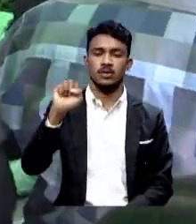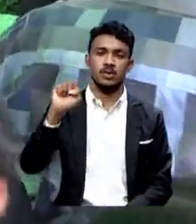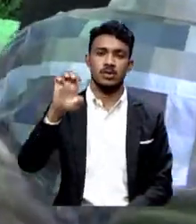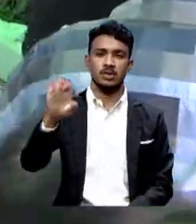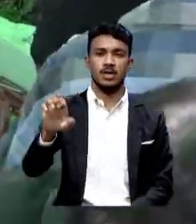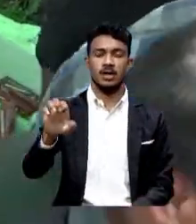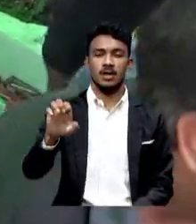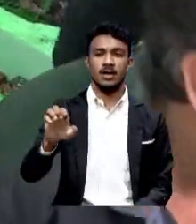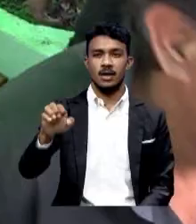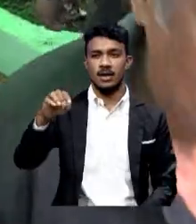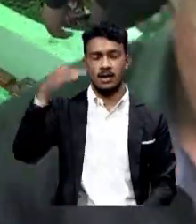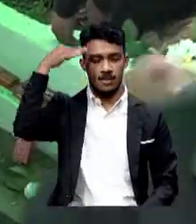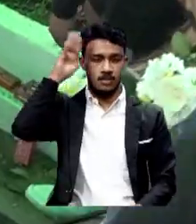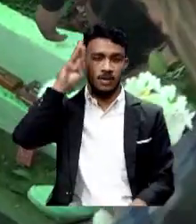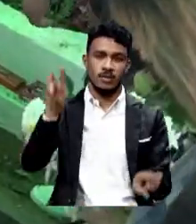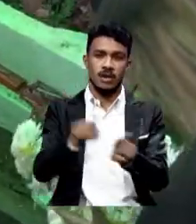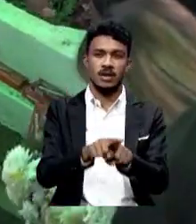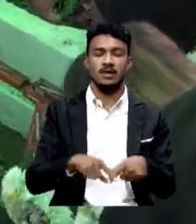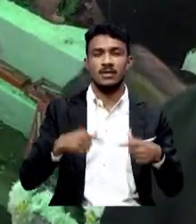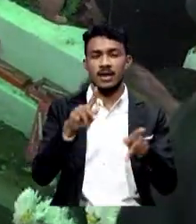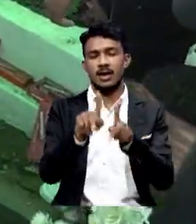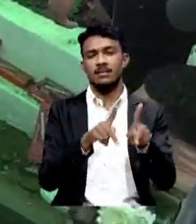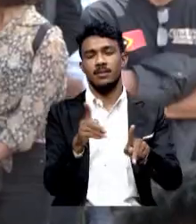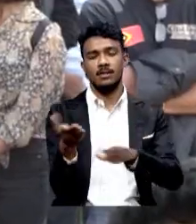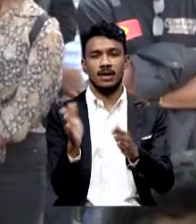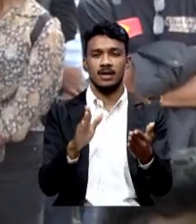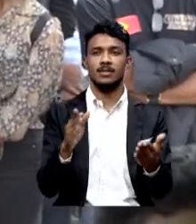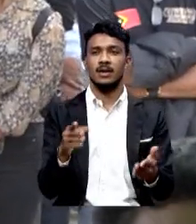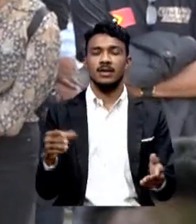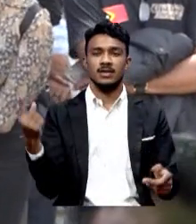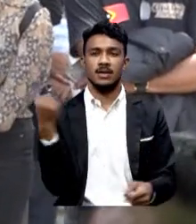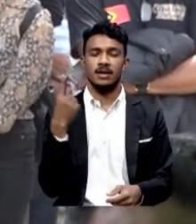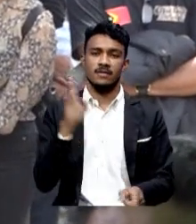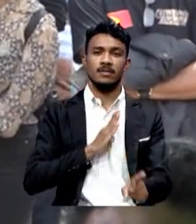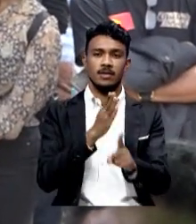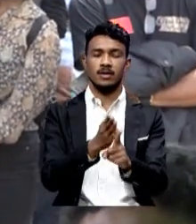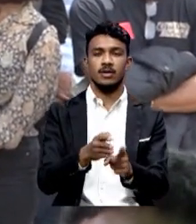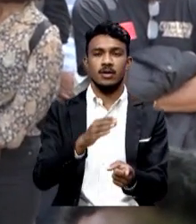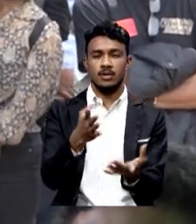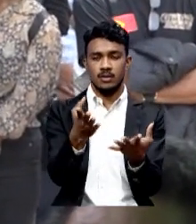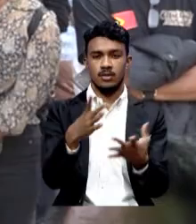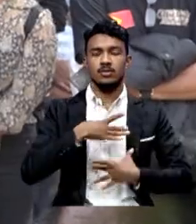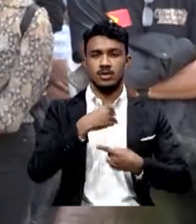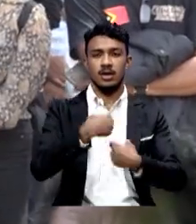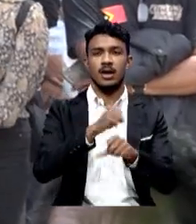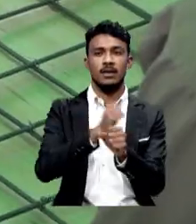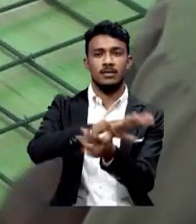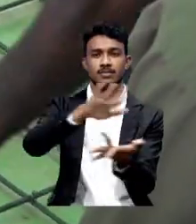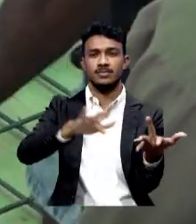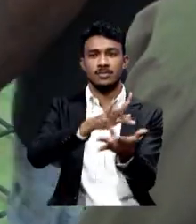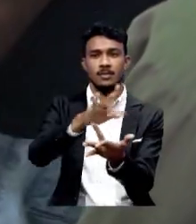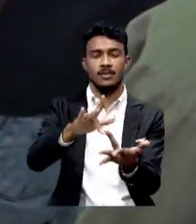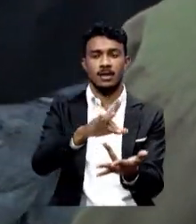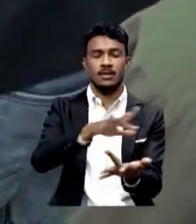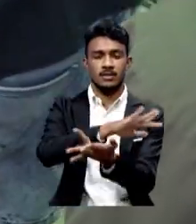fosa singkatak. Matebian emanebe ativu no gosta halo adventure. Tambane lihusi ni adventure